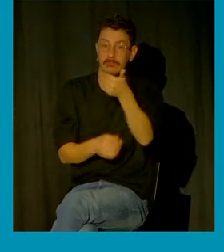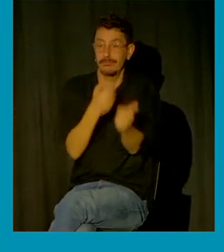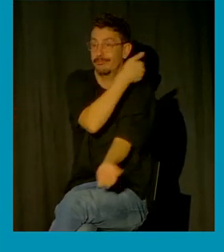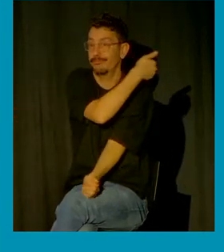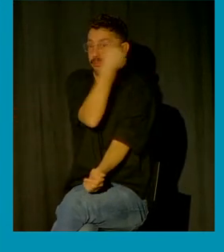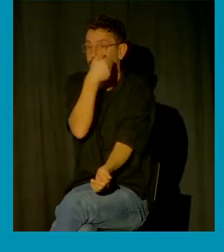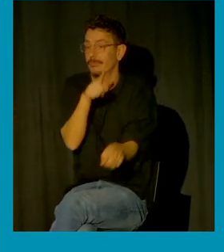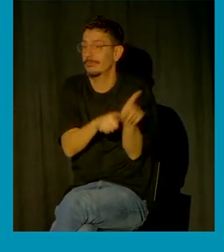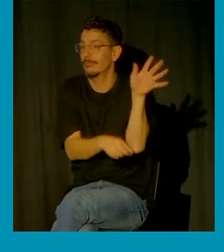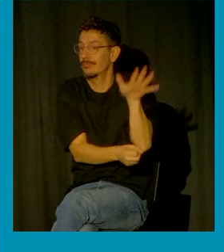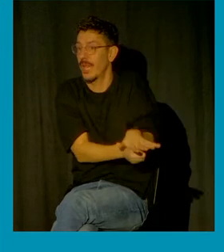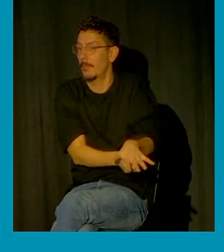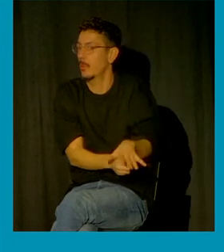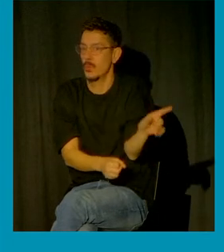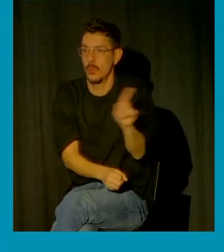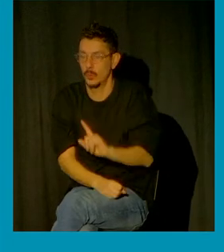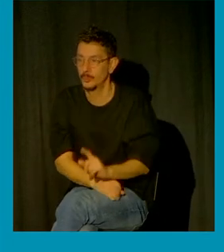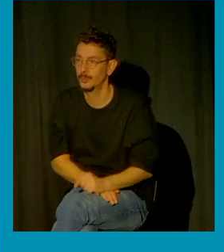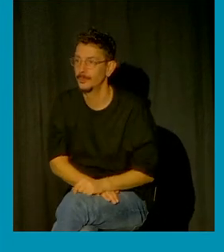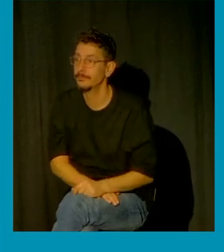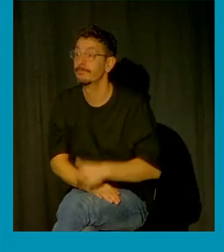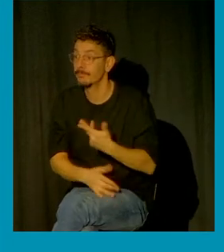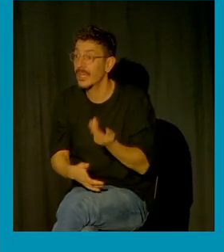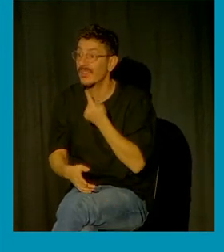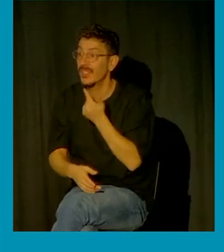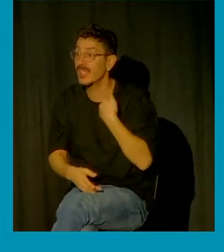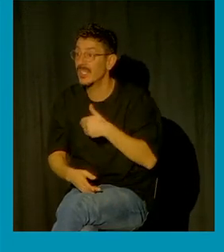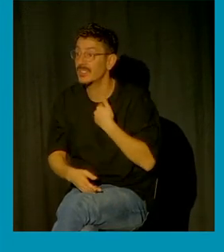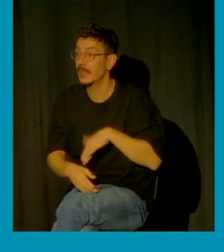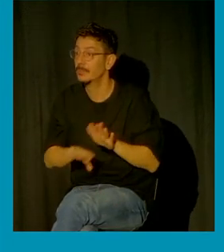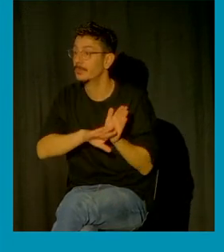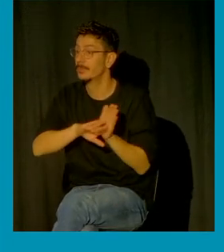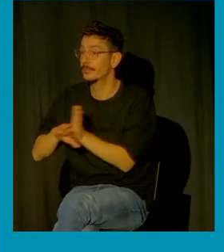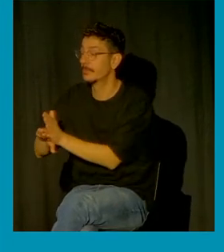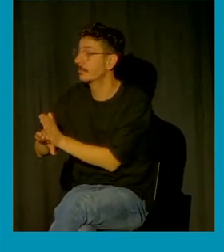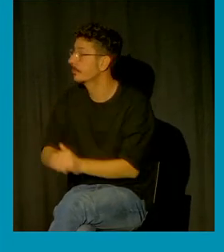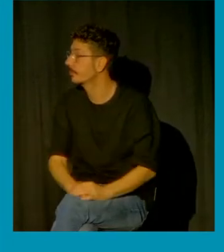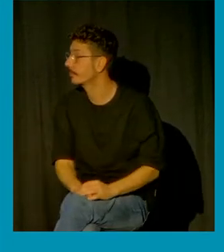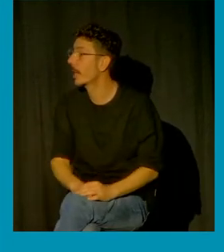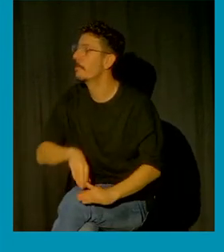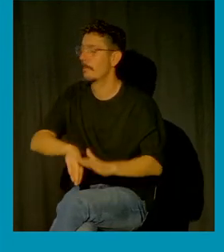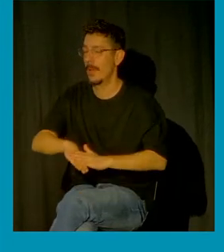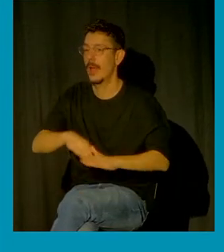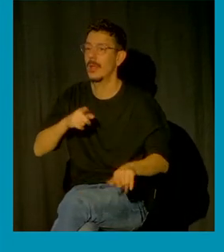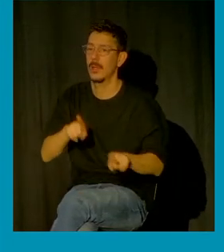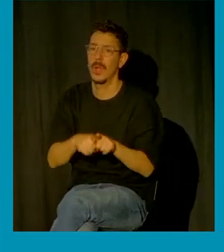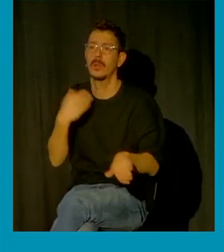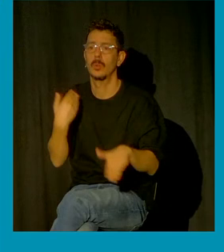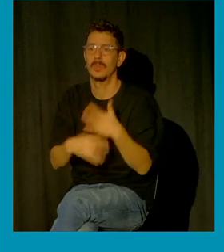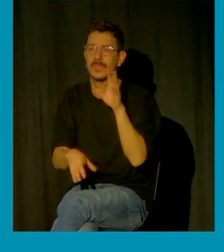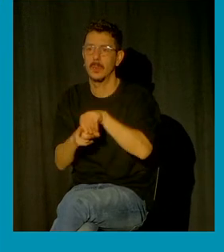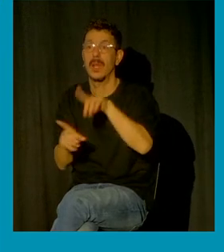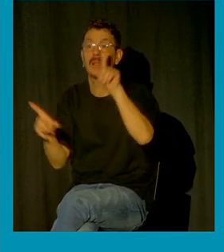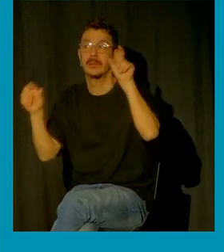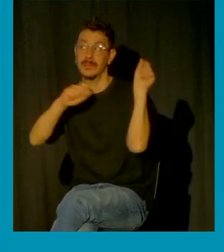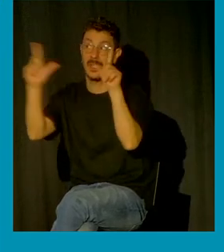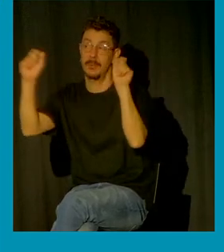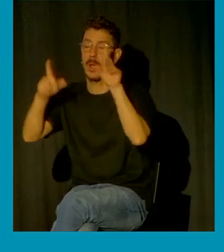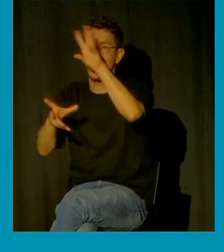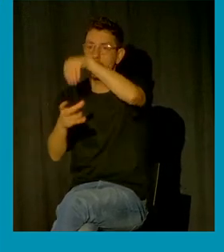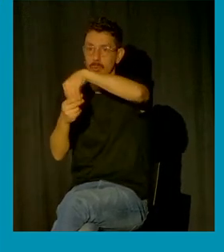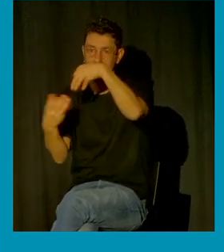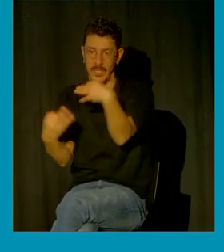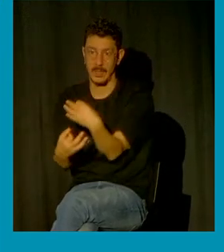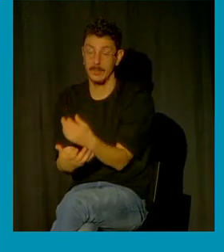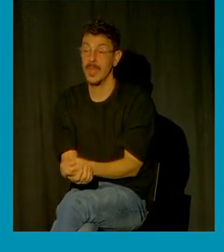tenen aquest arrelament tan profund dit això per entrar ja en els continguts de les diapositives és veritat que